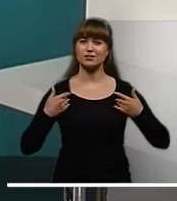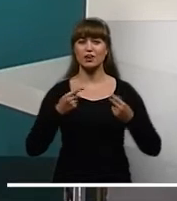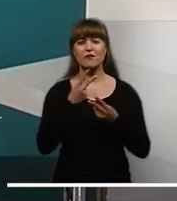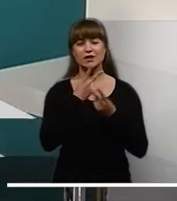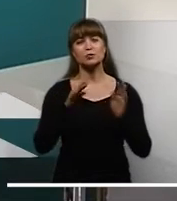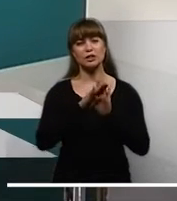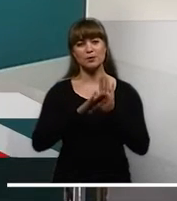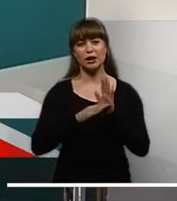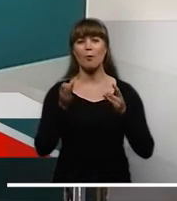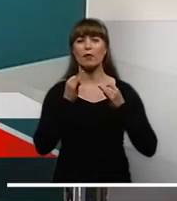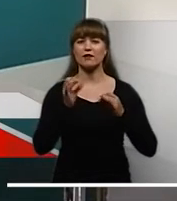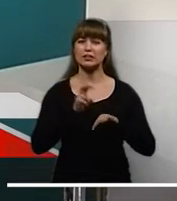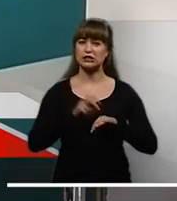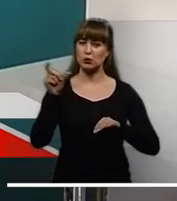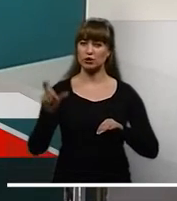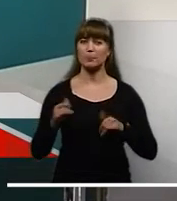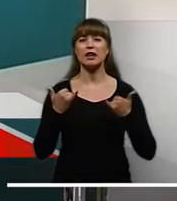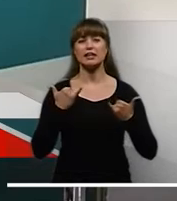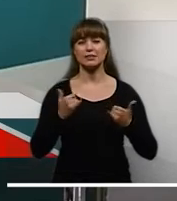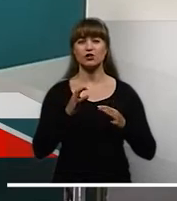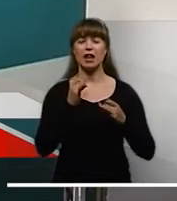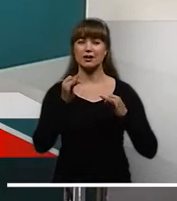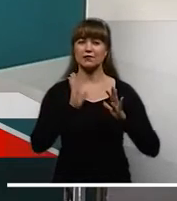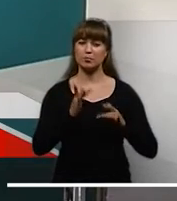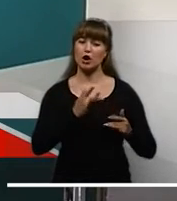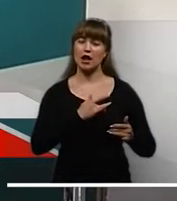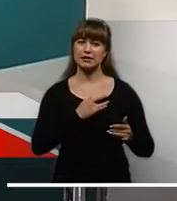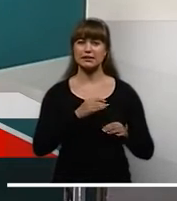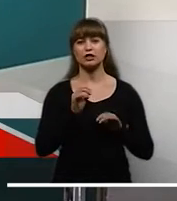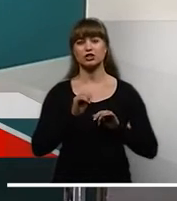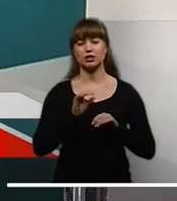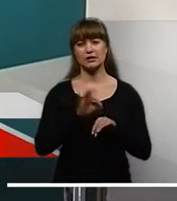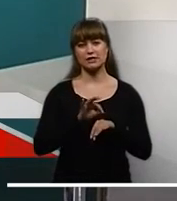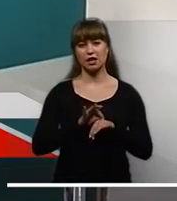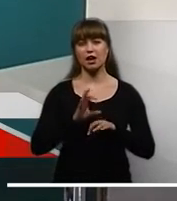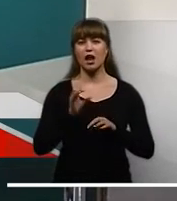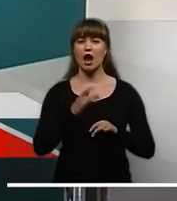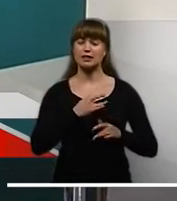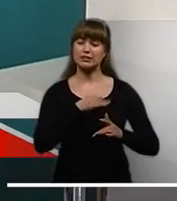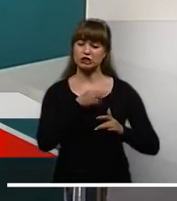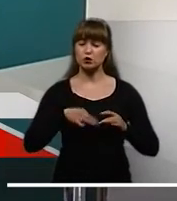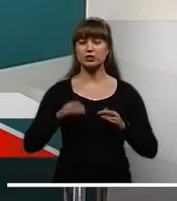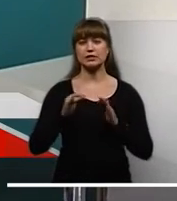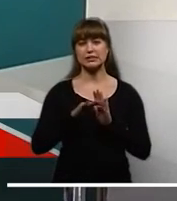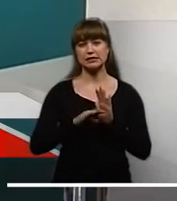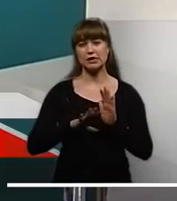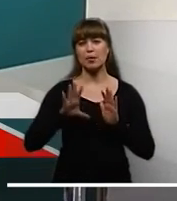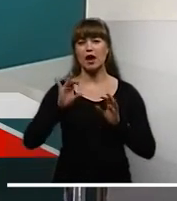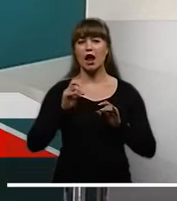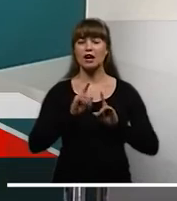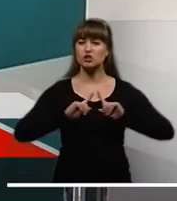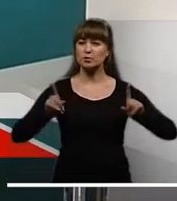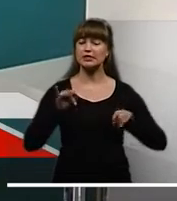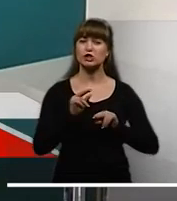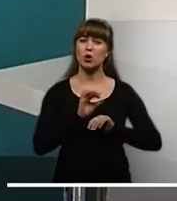Здравствуйте! Вы смотрите программу «Поговорите с доктором». И сегодня разговор пойдет о сердечных делах. О сердечно-сосудистой системе на самом деле и особенностях